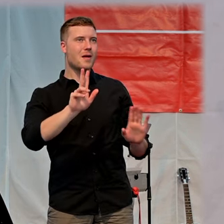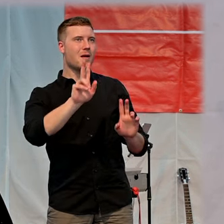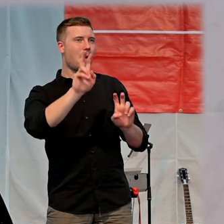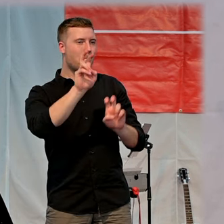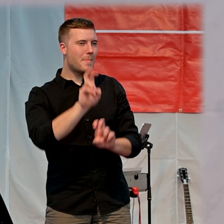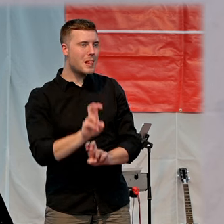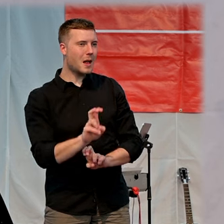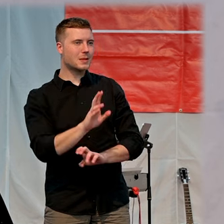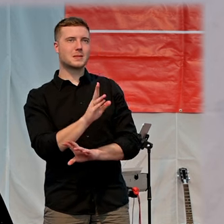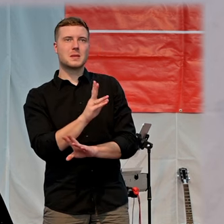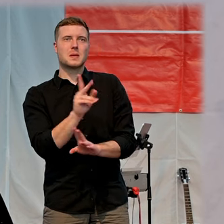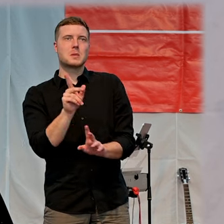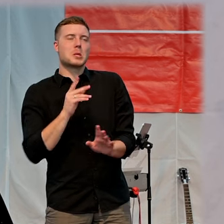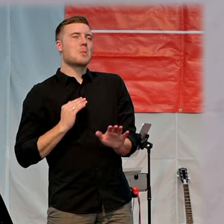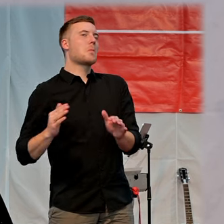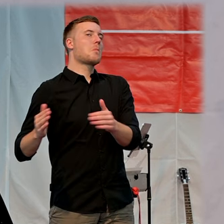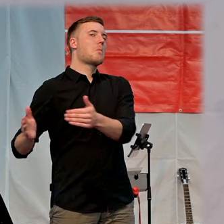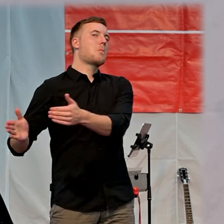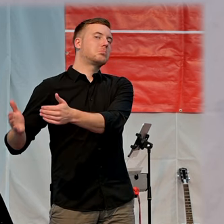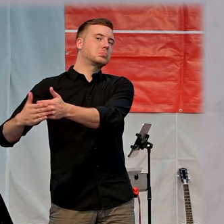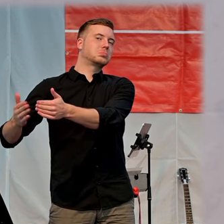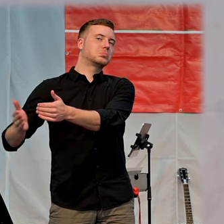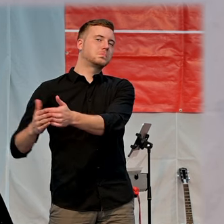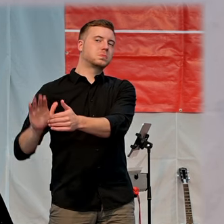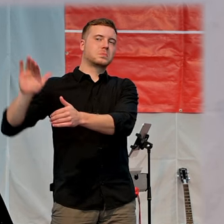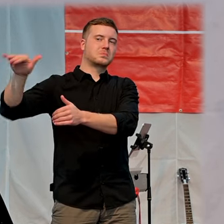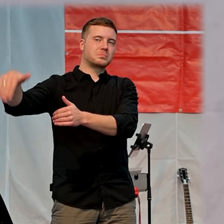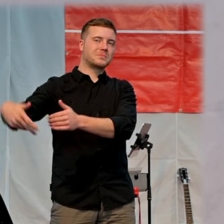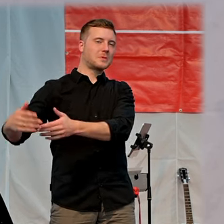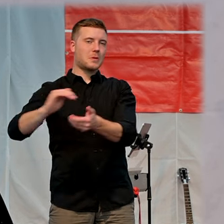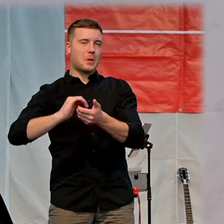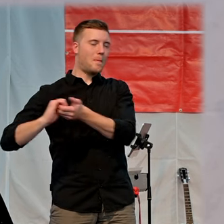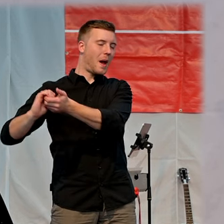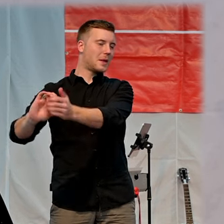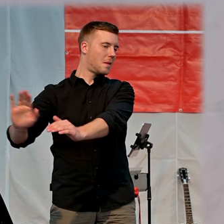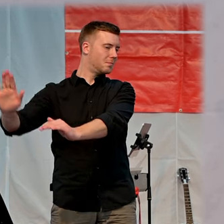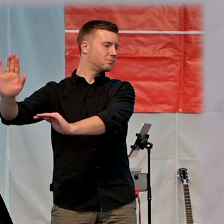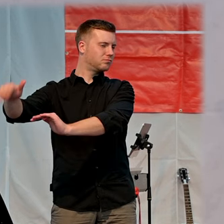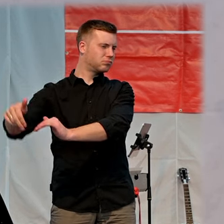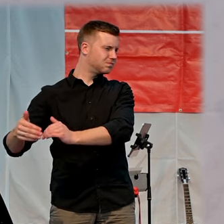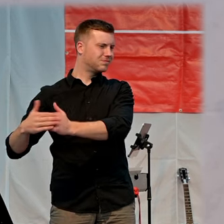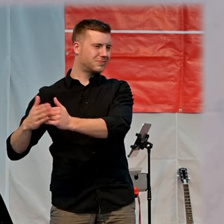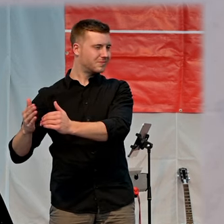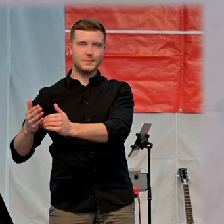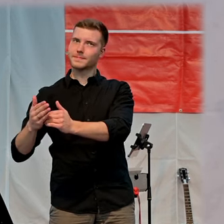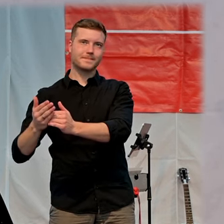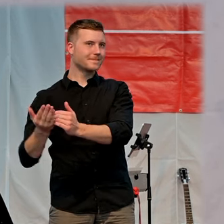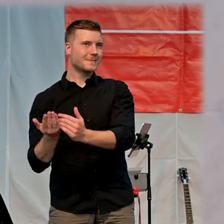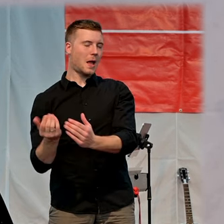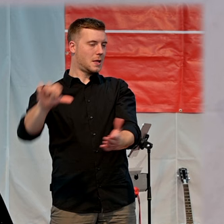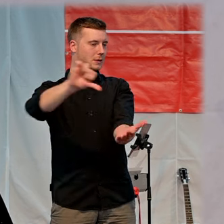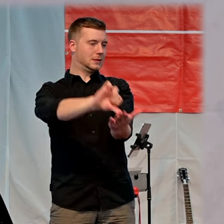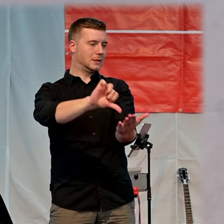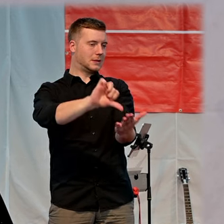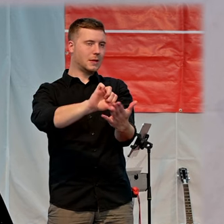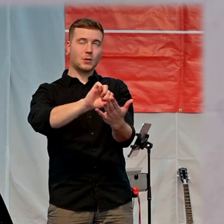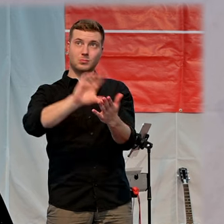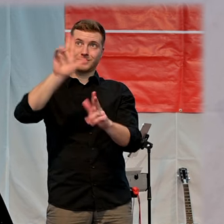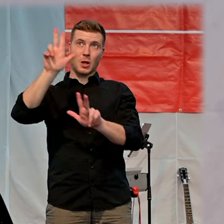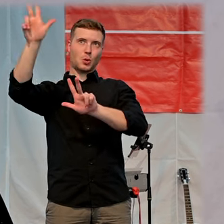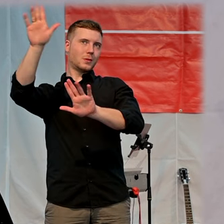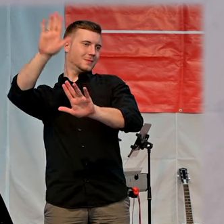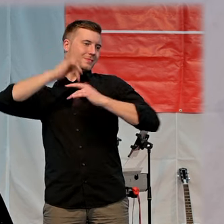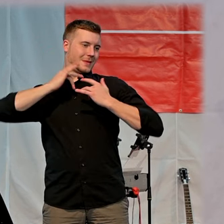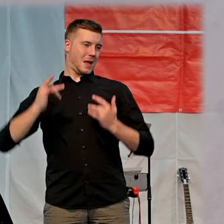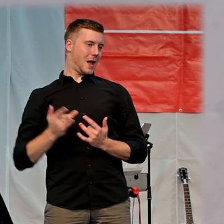Tempel, am Rand der Gemeinde, sondern im Herzen Gottes.